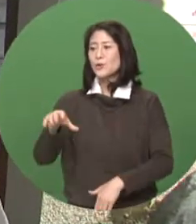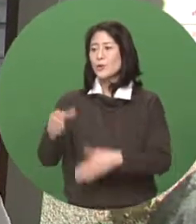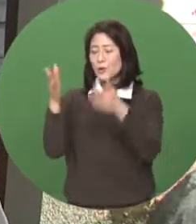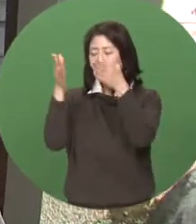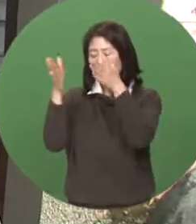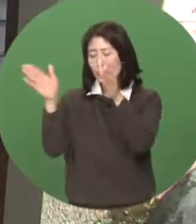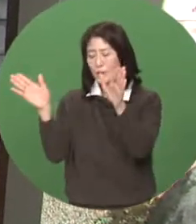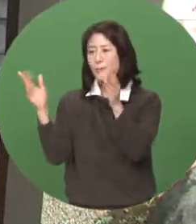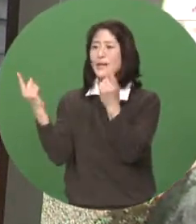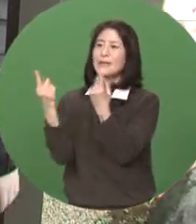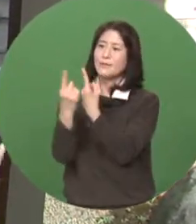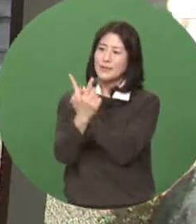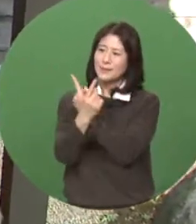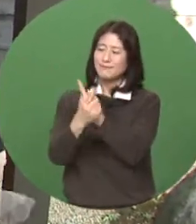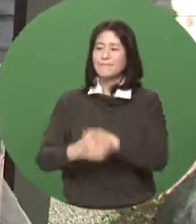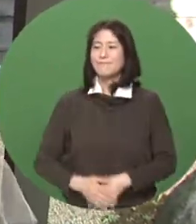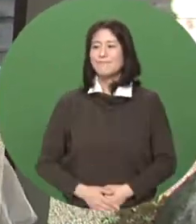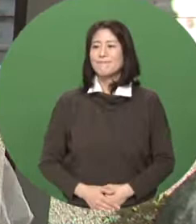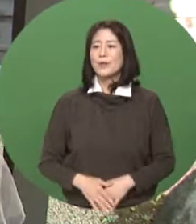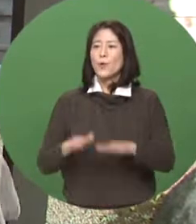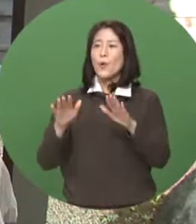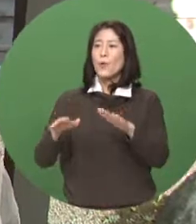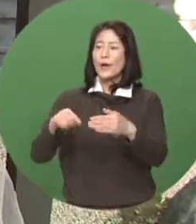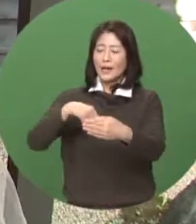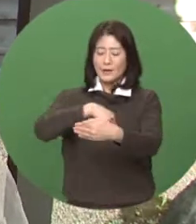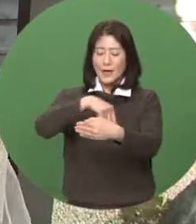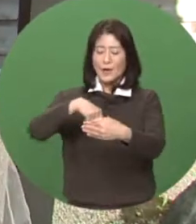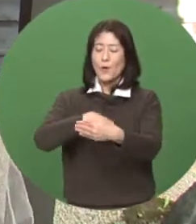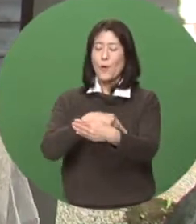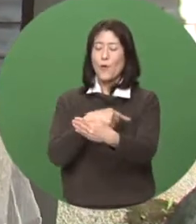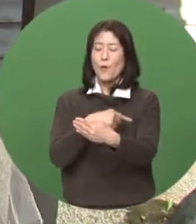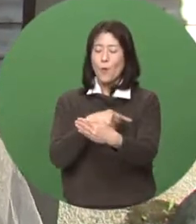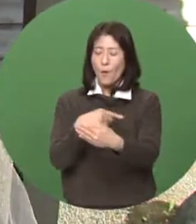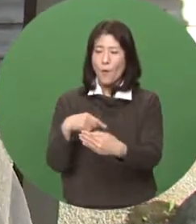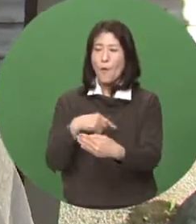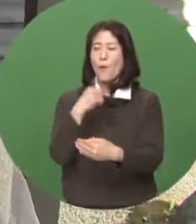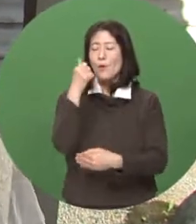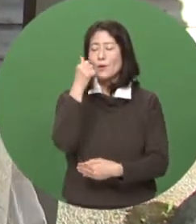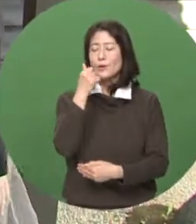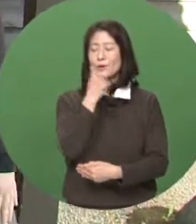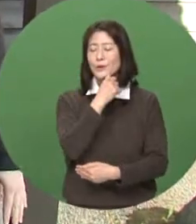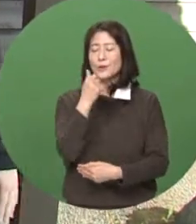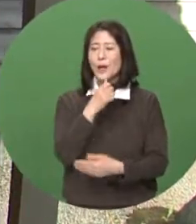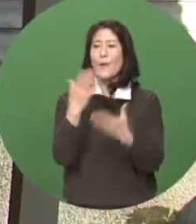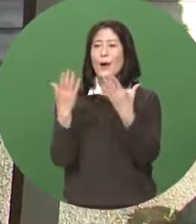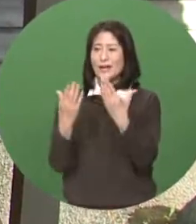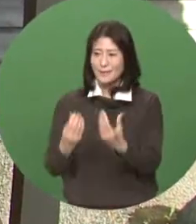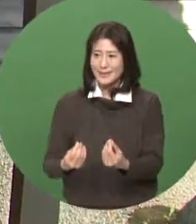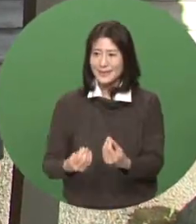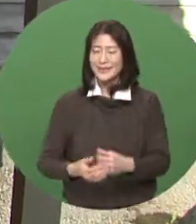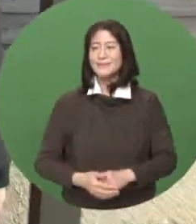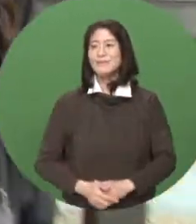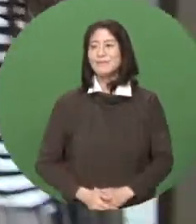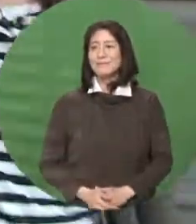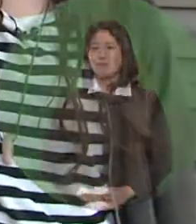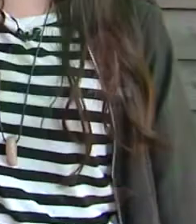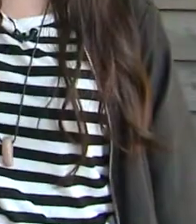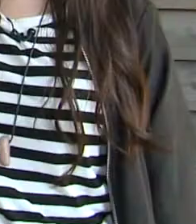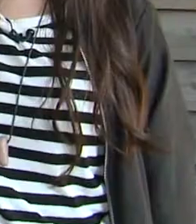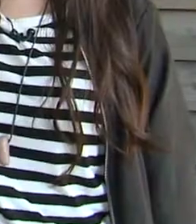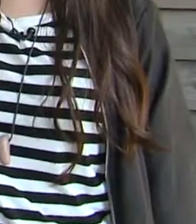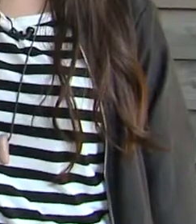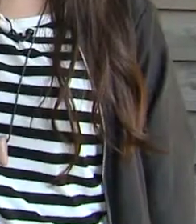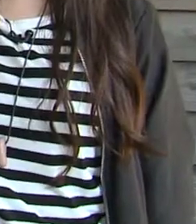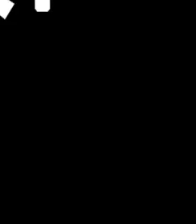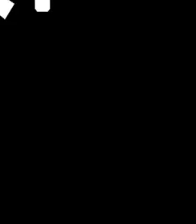で今回のミッション、旧生駒町役場庁舎を調査せよ、これにてミッション完了です。